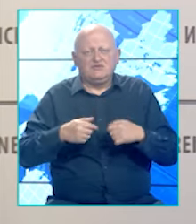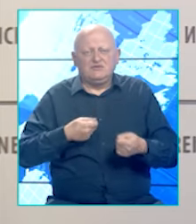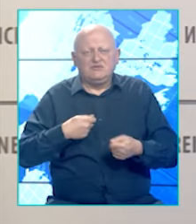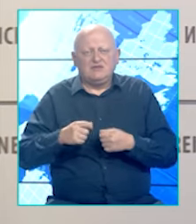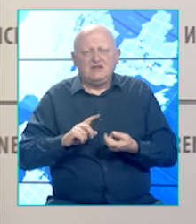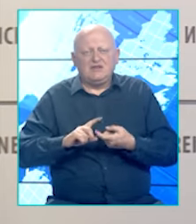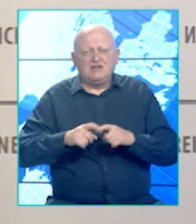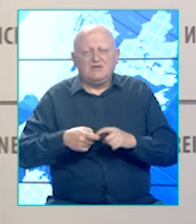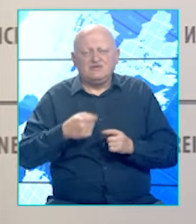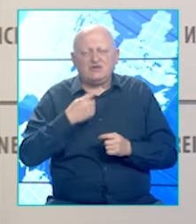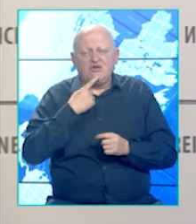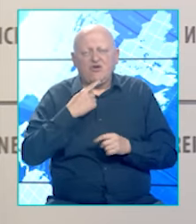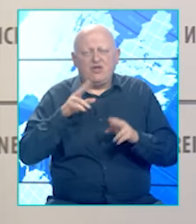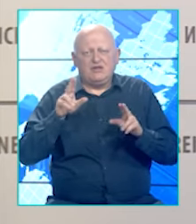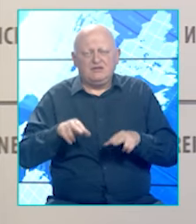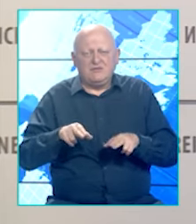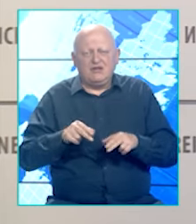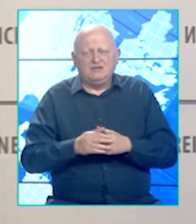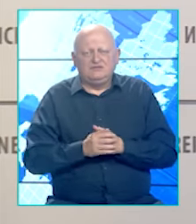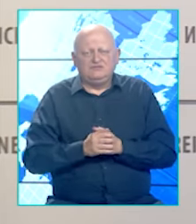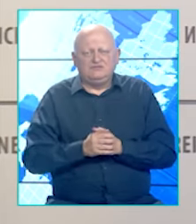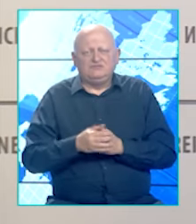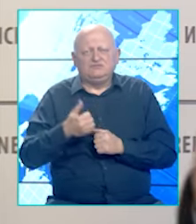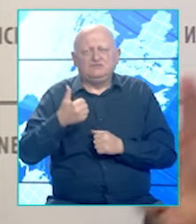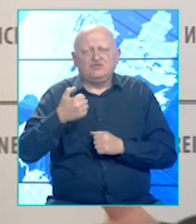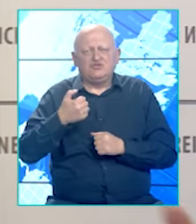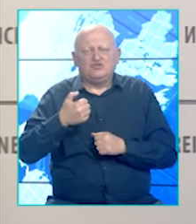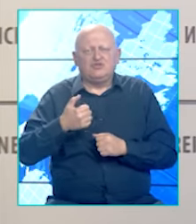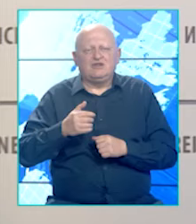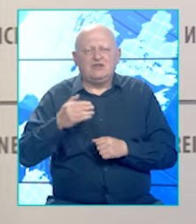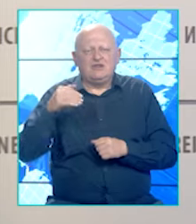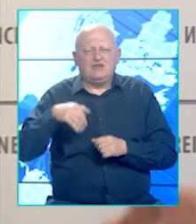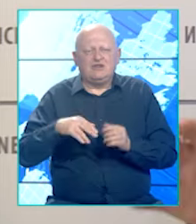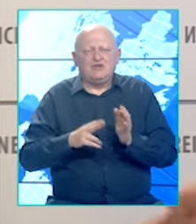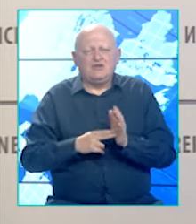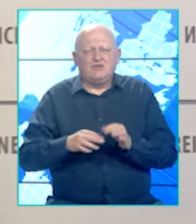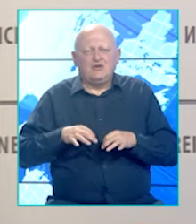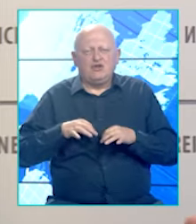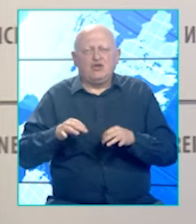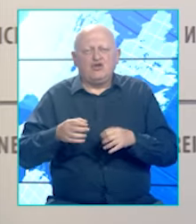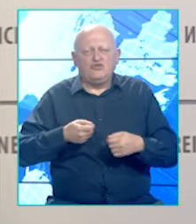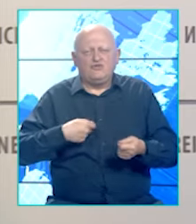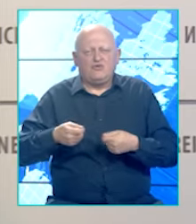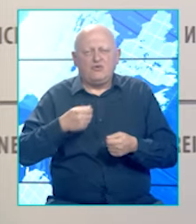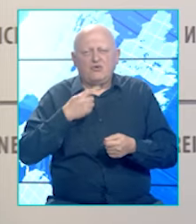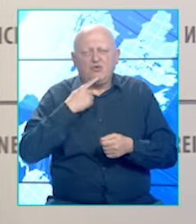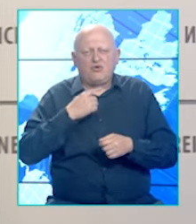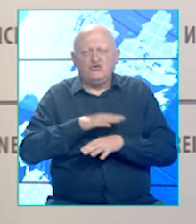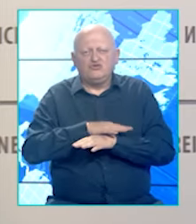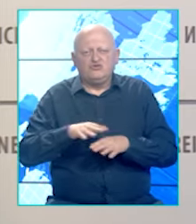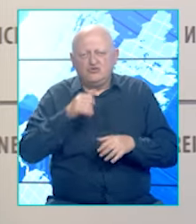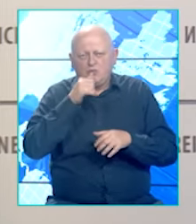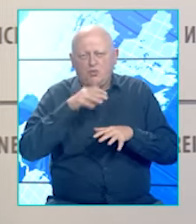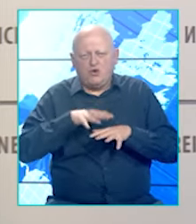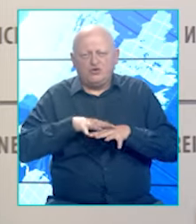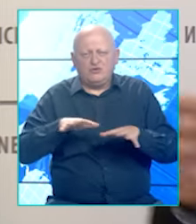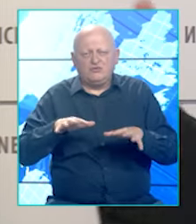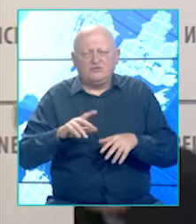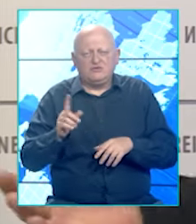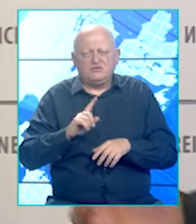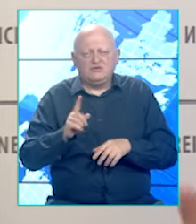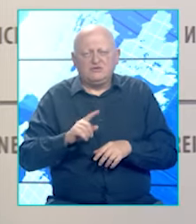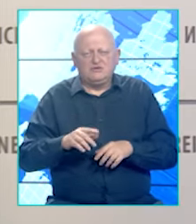proizvodnju namještaja koja je imala stotine i stotine hiljada maraka gotovih proizvoda koji su potopljeni, dakle, koji